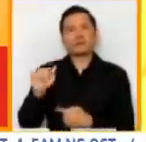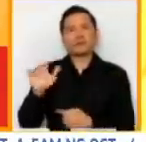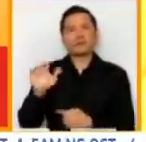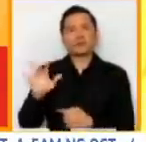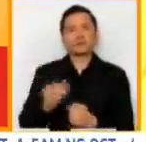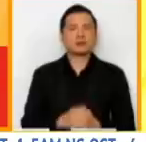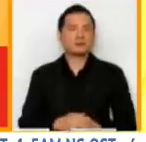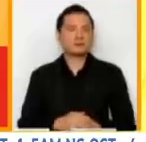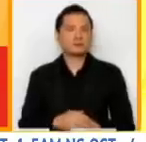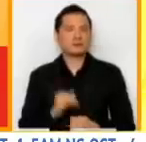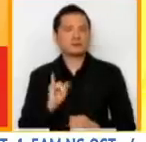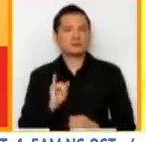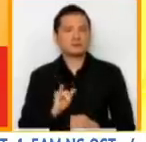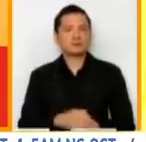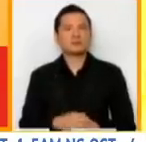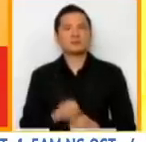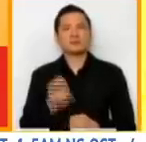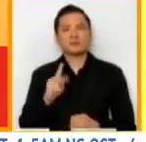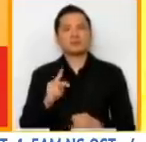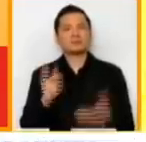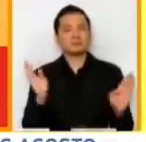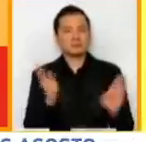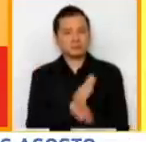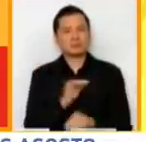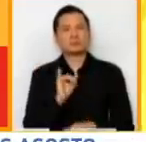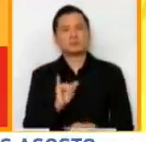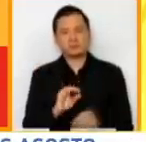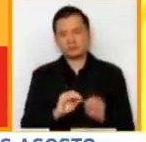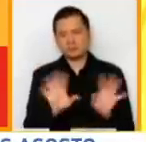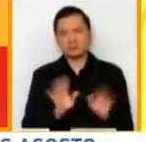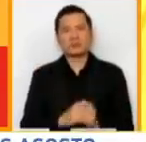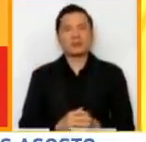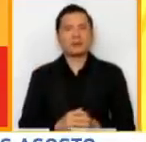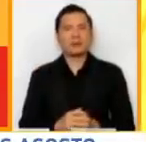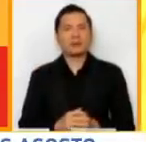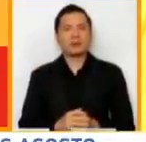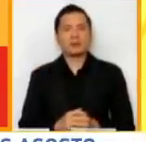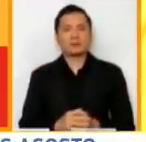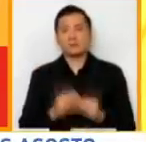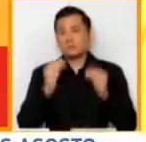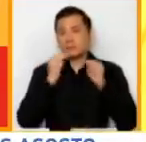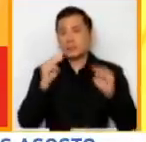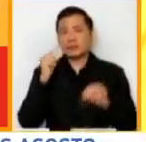Hanggang November 15. Pwede mag-substitute. Yeah. Alright, sir. Any message nyo na lang sa mga